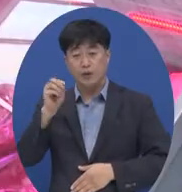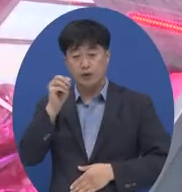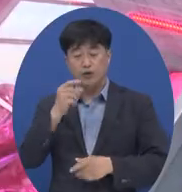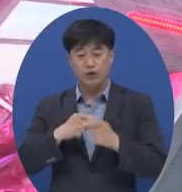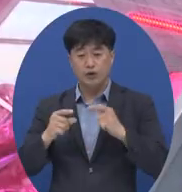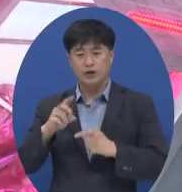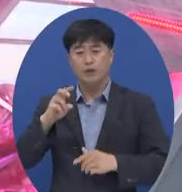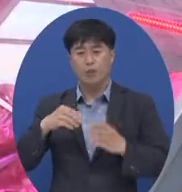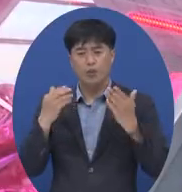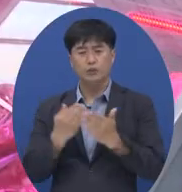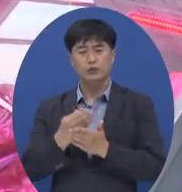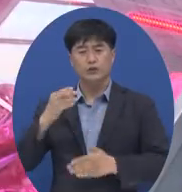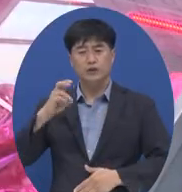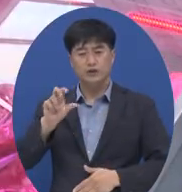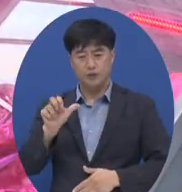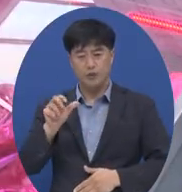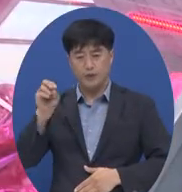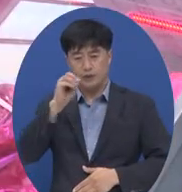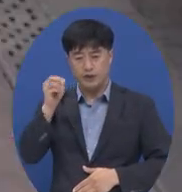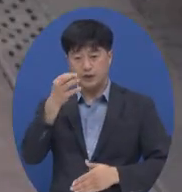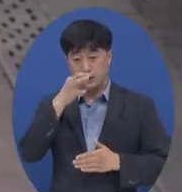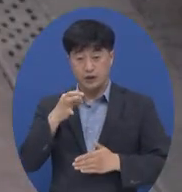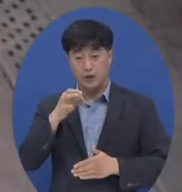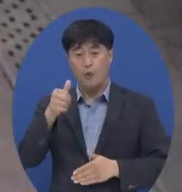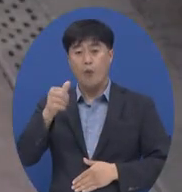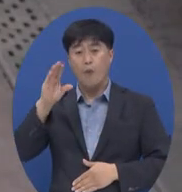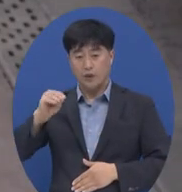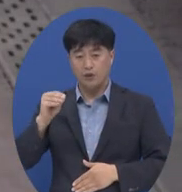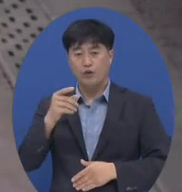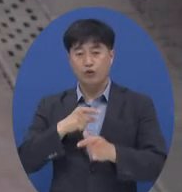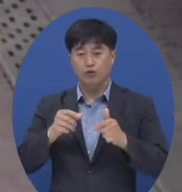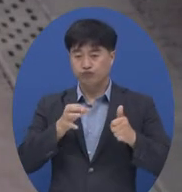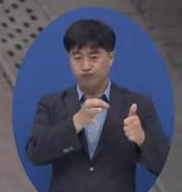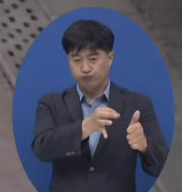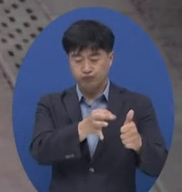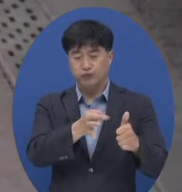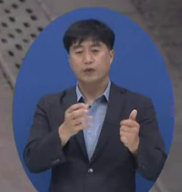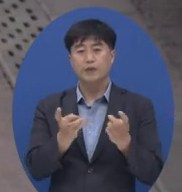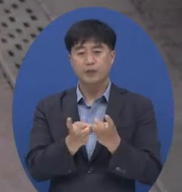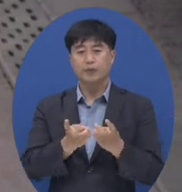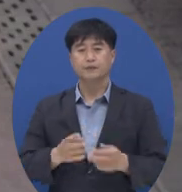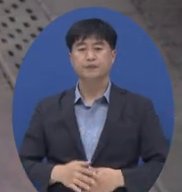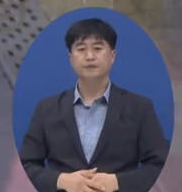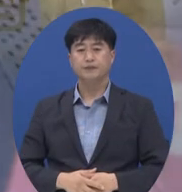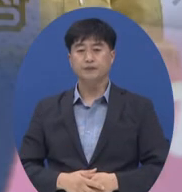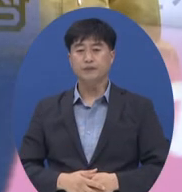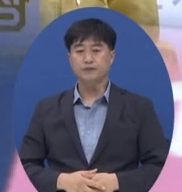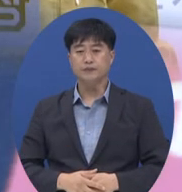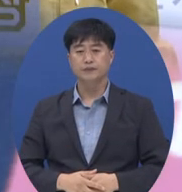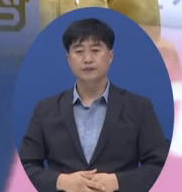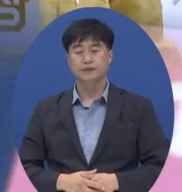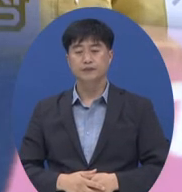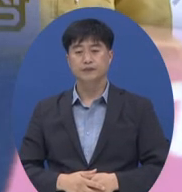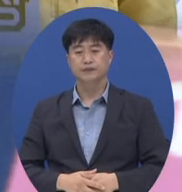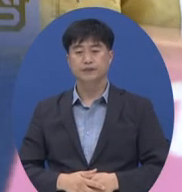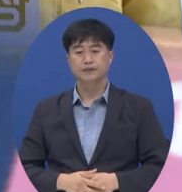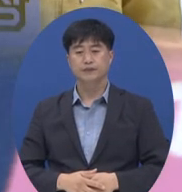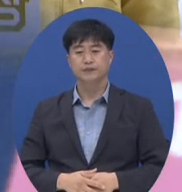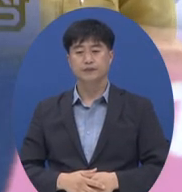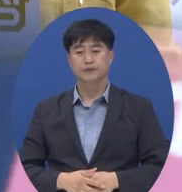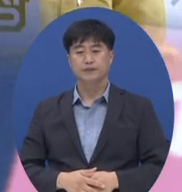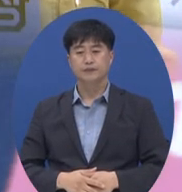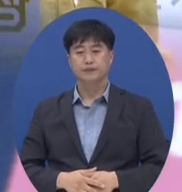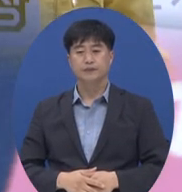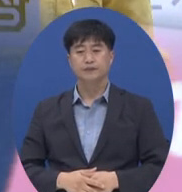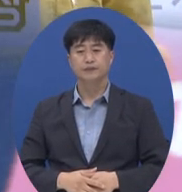총 25%의 인센티브, 즉 5만 원을 지원하는 방식으로 지급됩니다. 경기GTV 구영슬입니다.